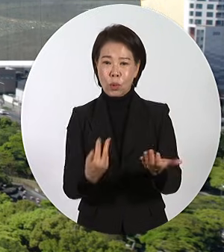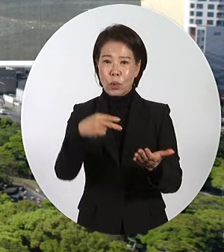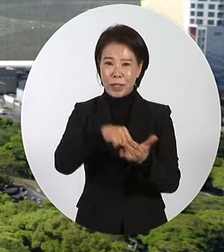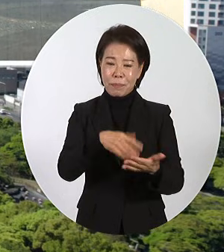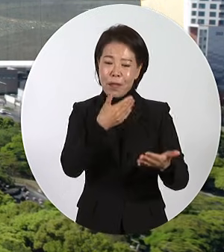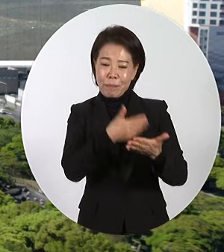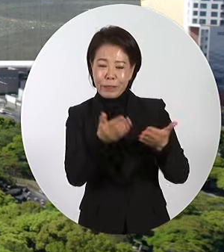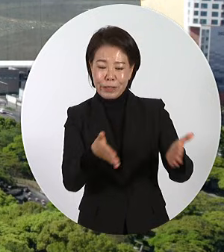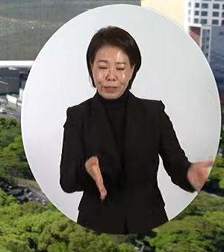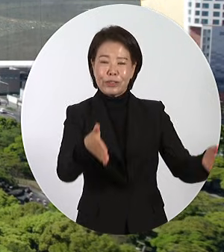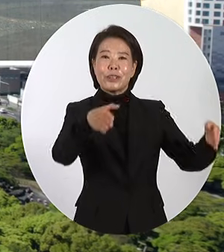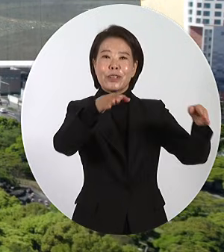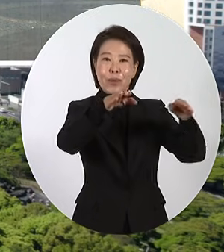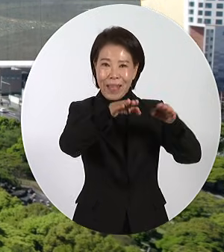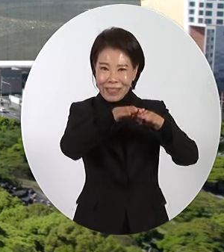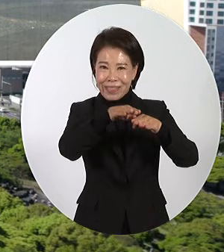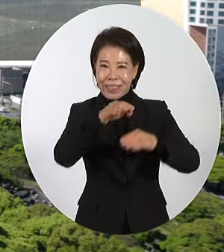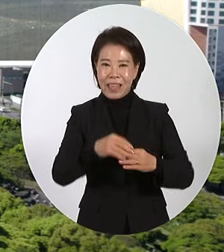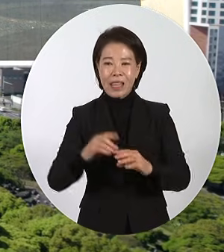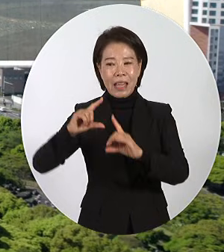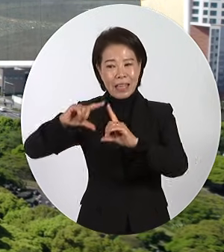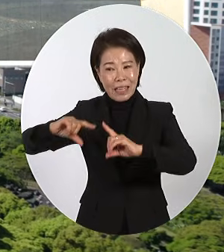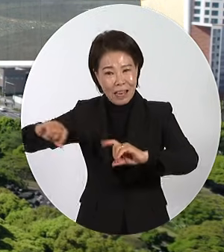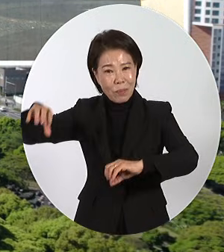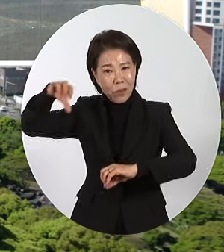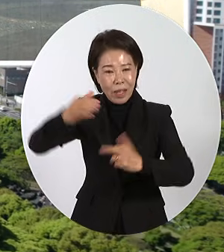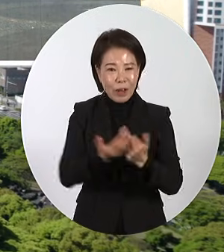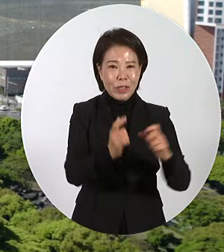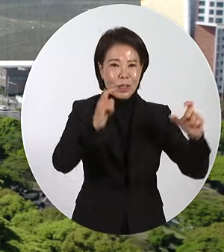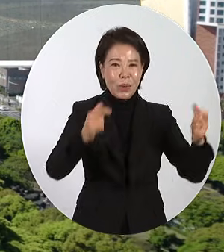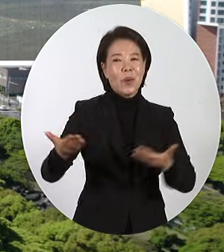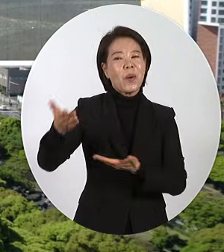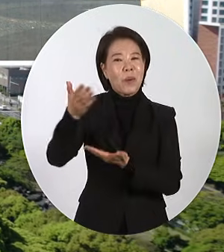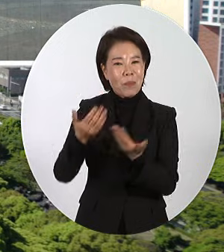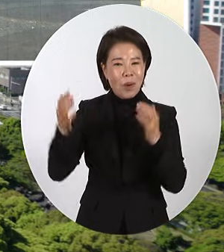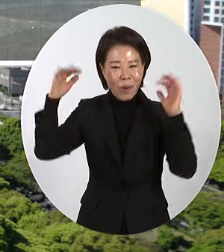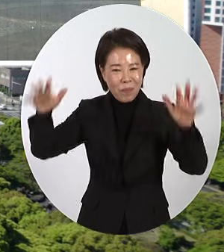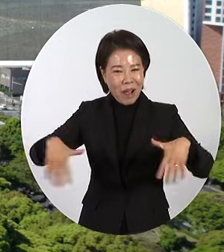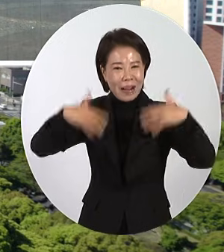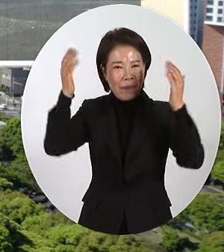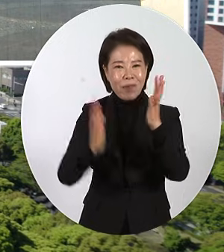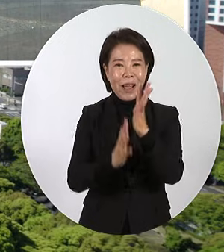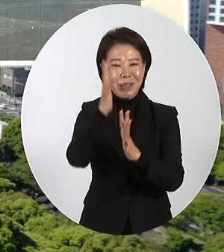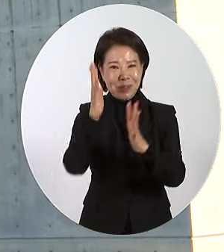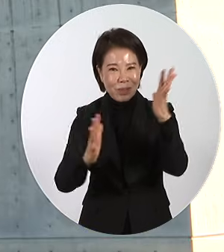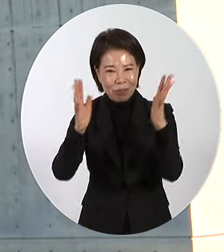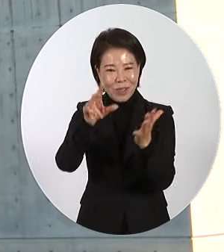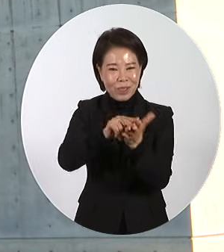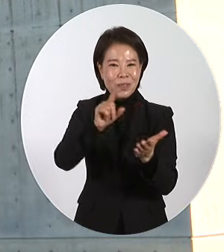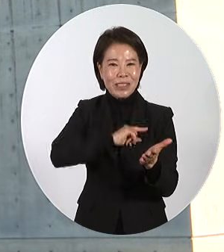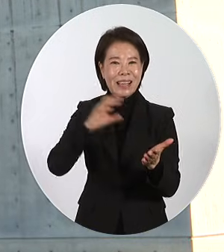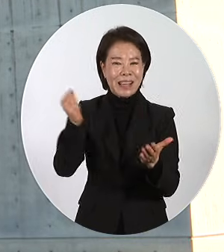제주도립미술관이 오는 16일 제주 아오모리 국제교류전 바람과 숲의 대화를 개막합니다.